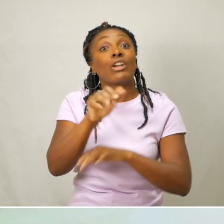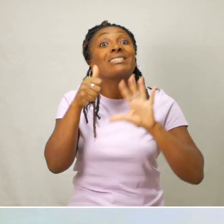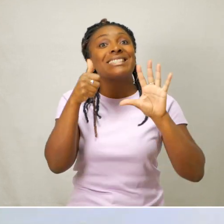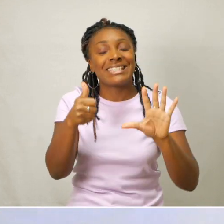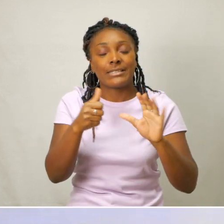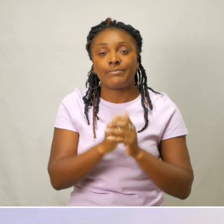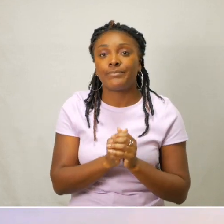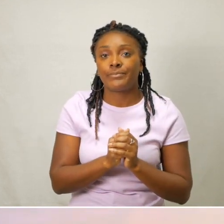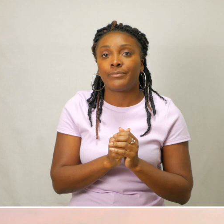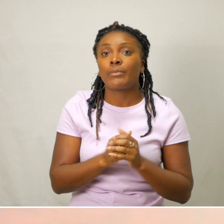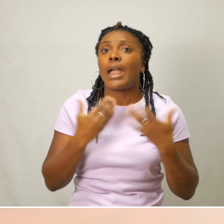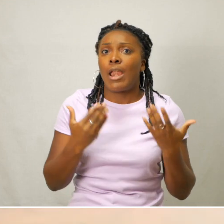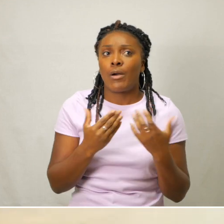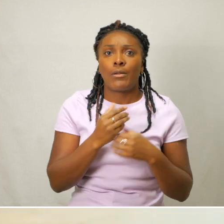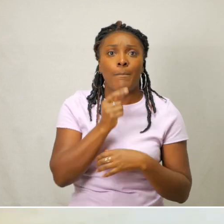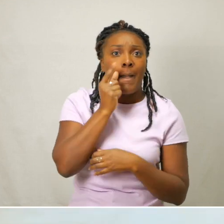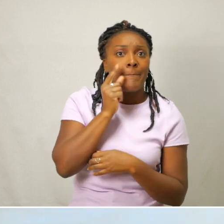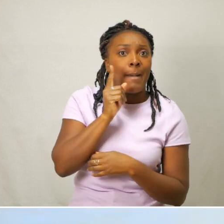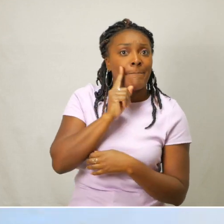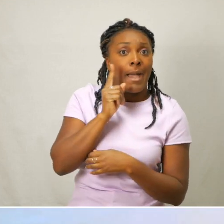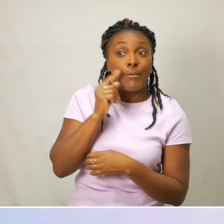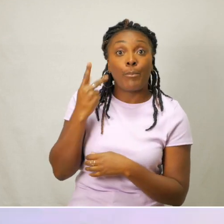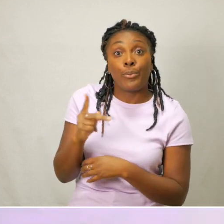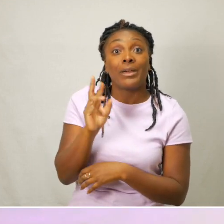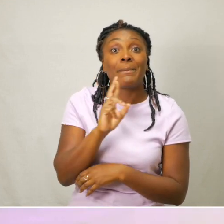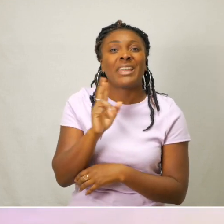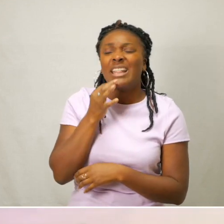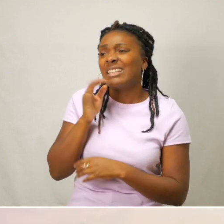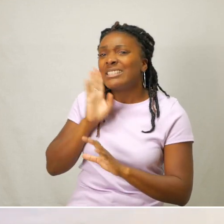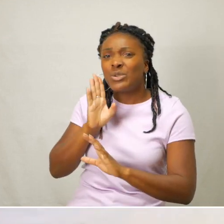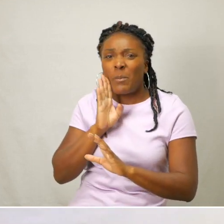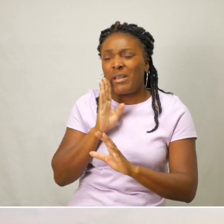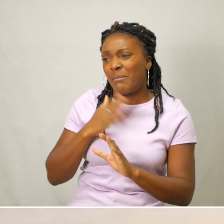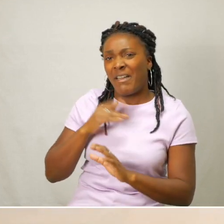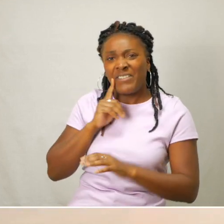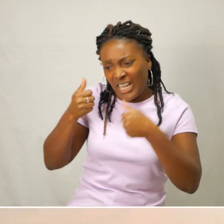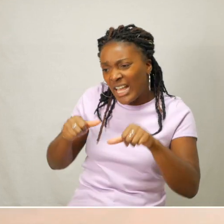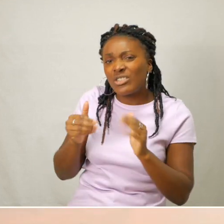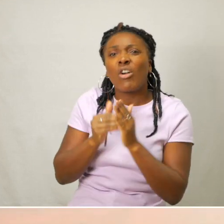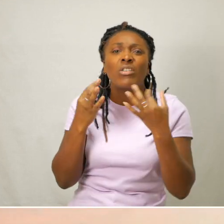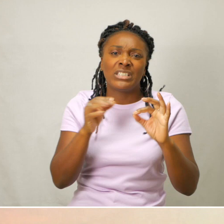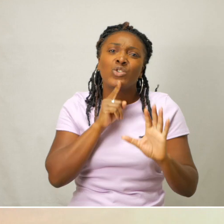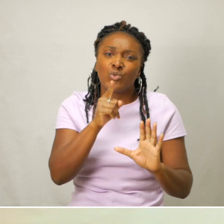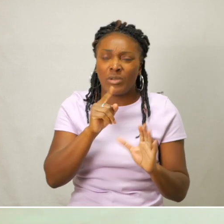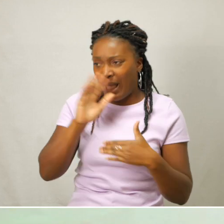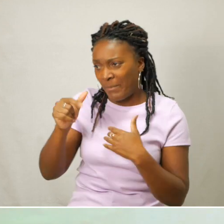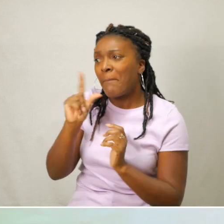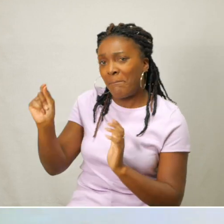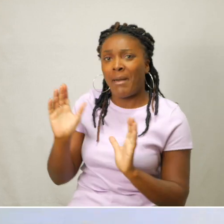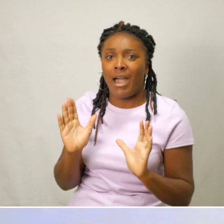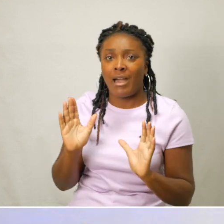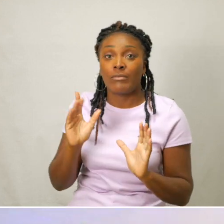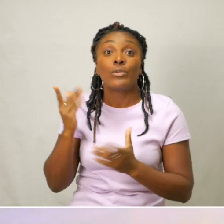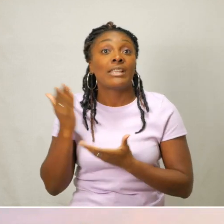Le frère et la mère dirent que la jeune fille reste avec nous quelque temps encore, une dizaine de jours. Ensuite, tu partiras.